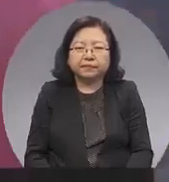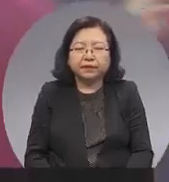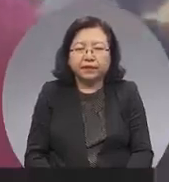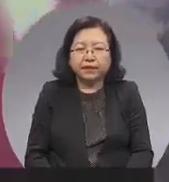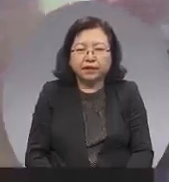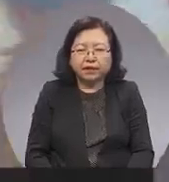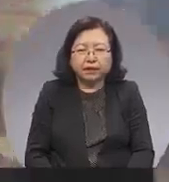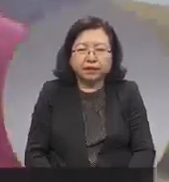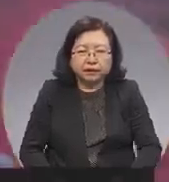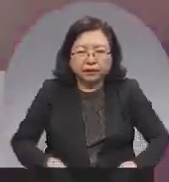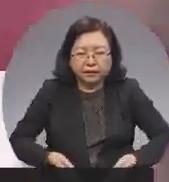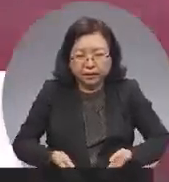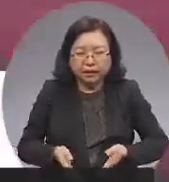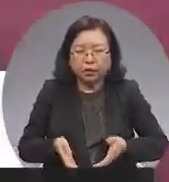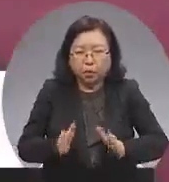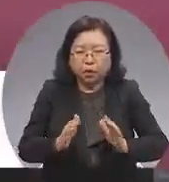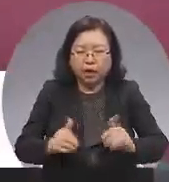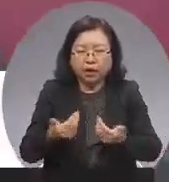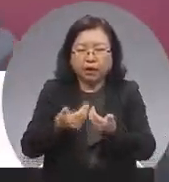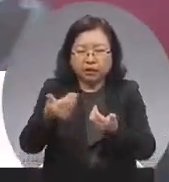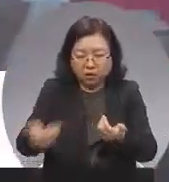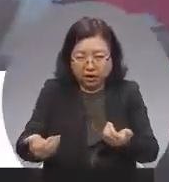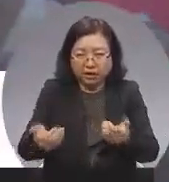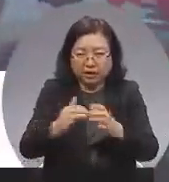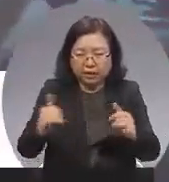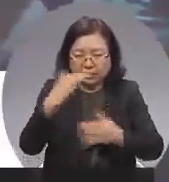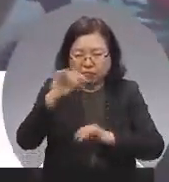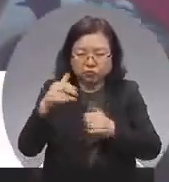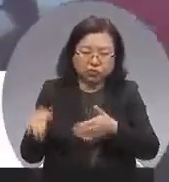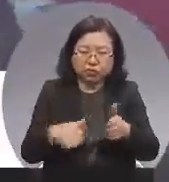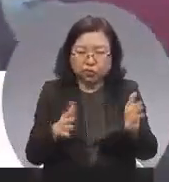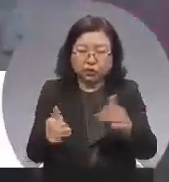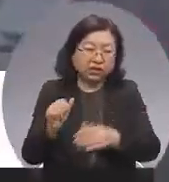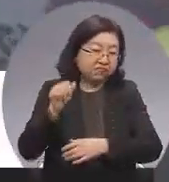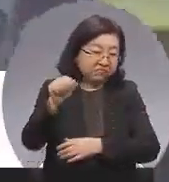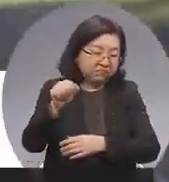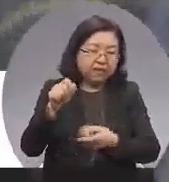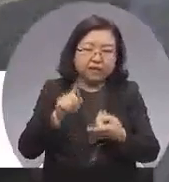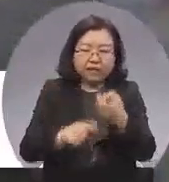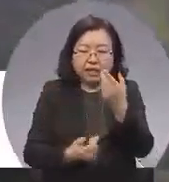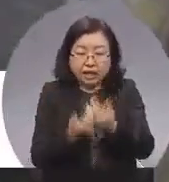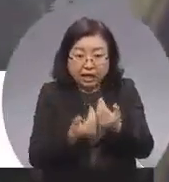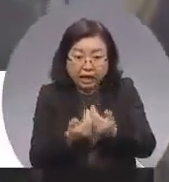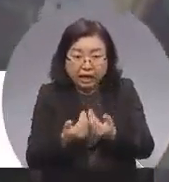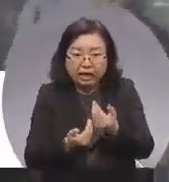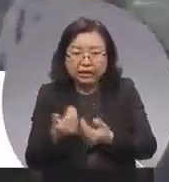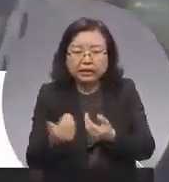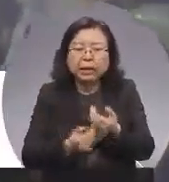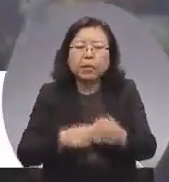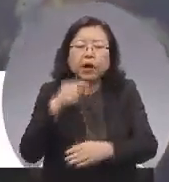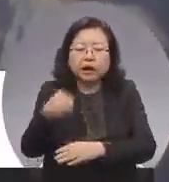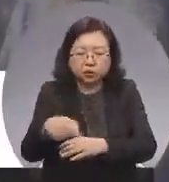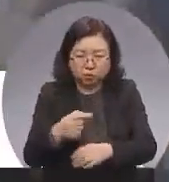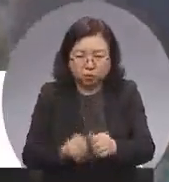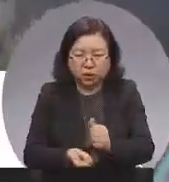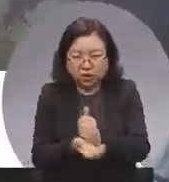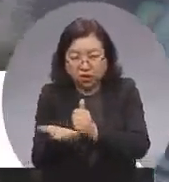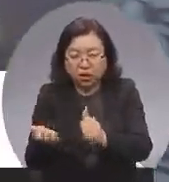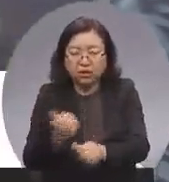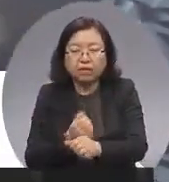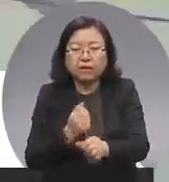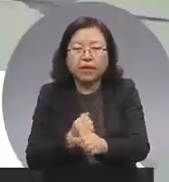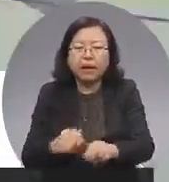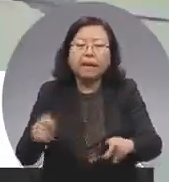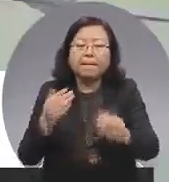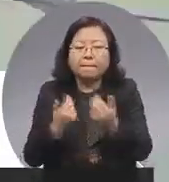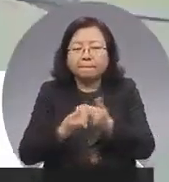출향 인사 들의 충북지사 출마 레 둘러싼 국민의 힘 갈등이 외부로 까지 불똥이 튀었습니다 출마 반대 근